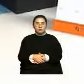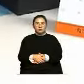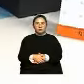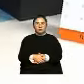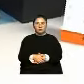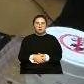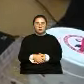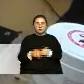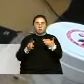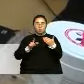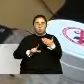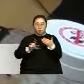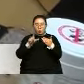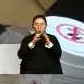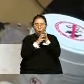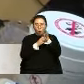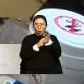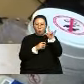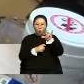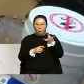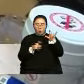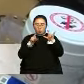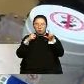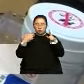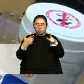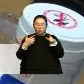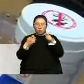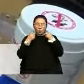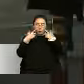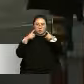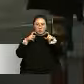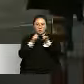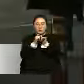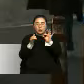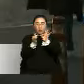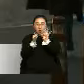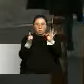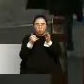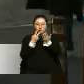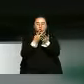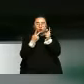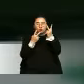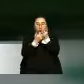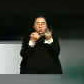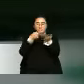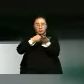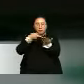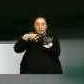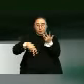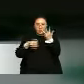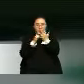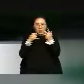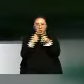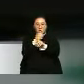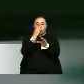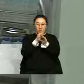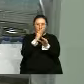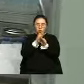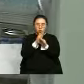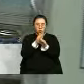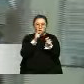이처럼 9일 현재 코로나 1구 누적 확진 자 10명 가운데 2명이 퇴원하고 8명이 치료중인 고향 씨는